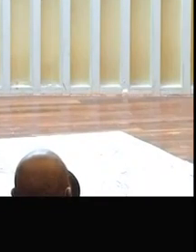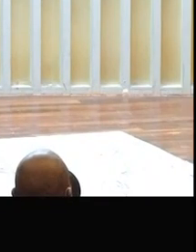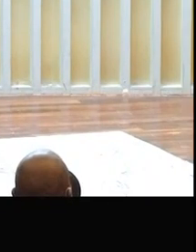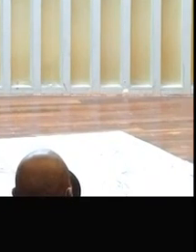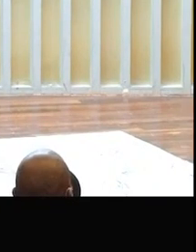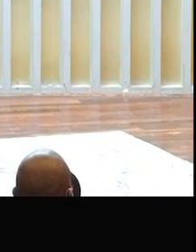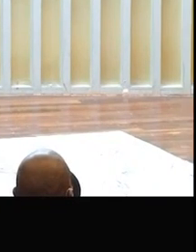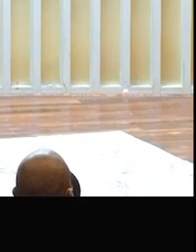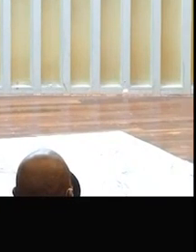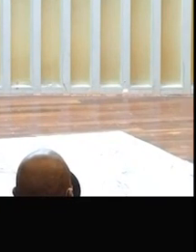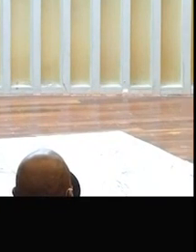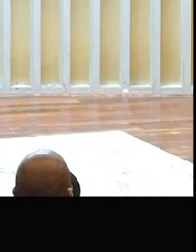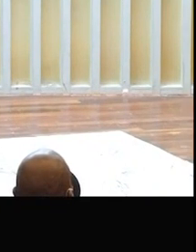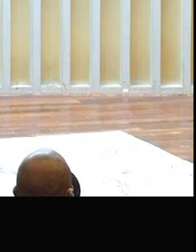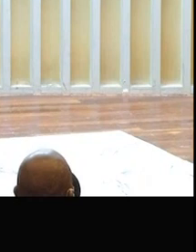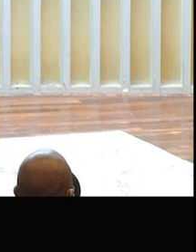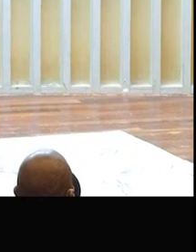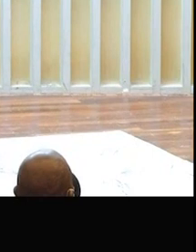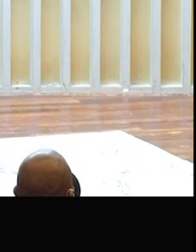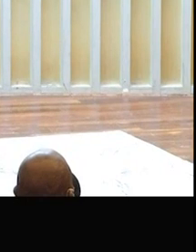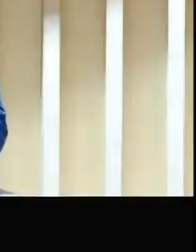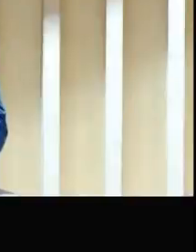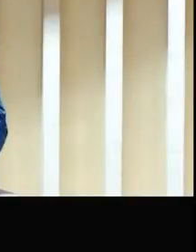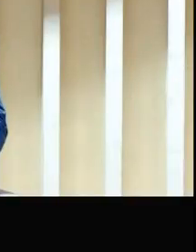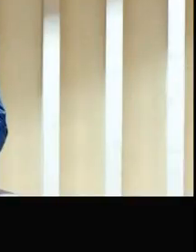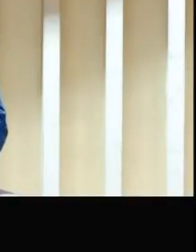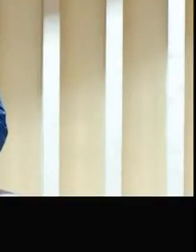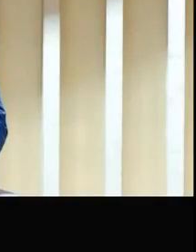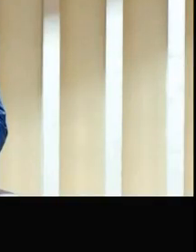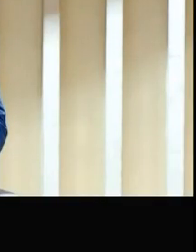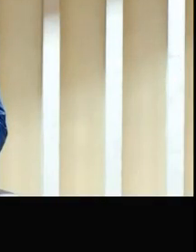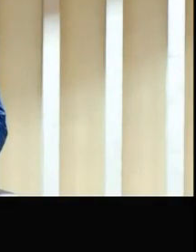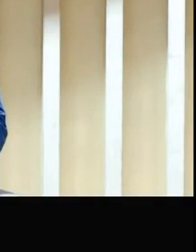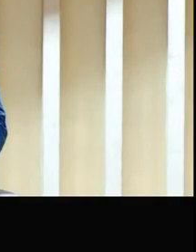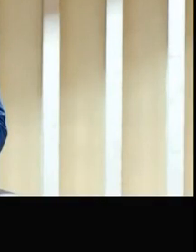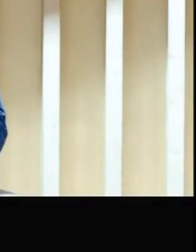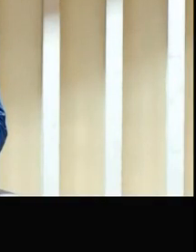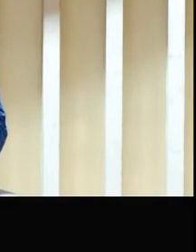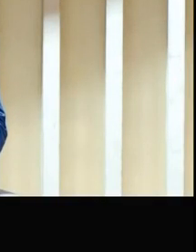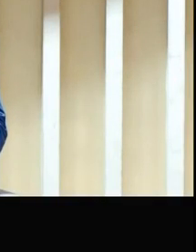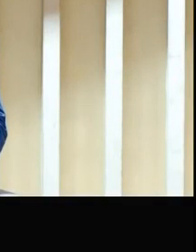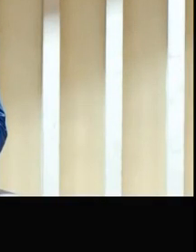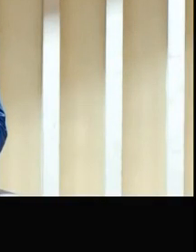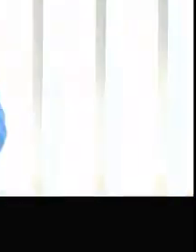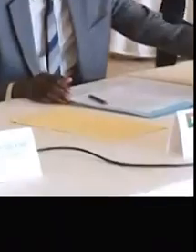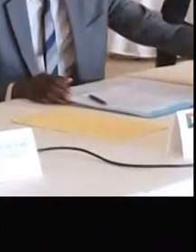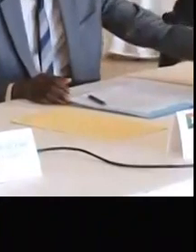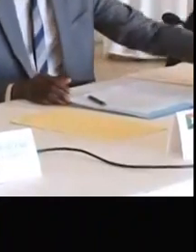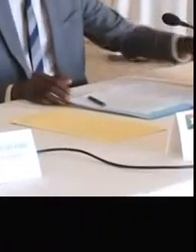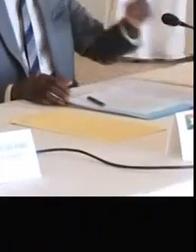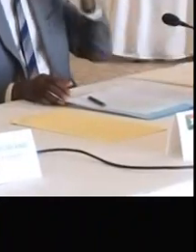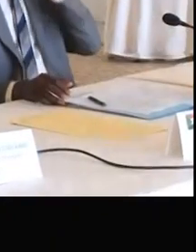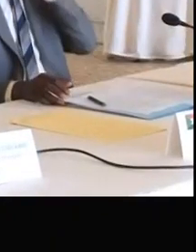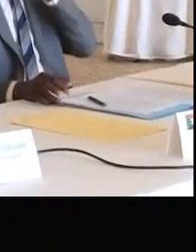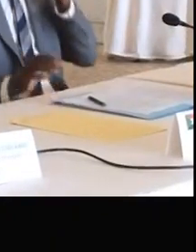antoine tshisekedi tombeau président en exercice de l'union africaine les assises ont réuni du